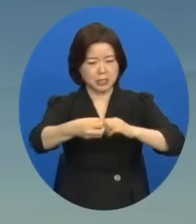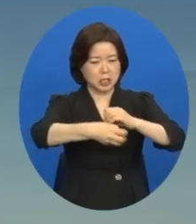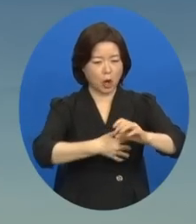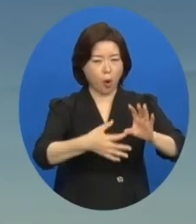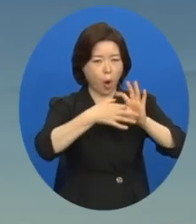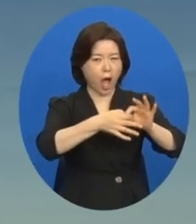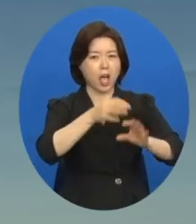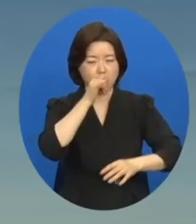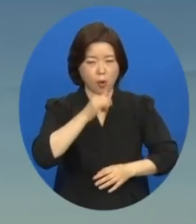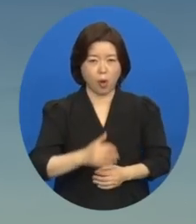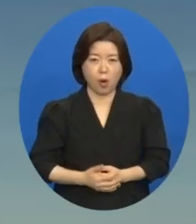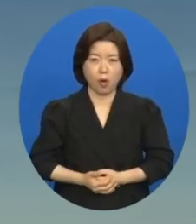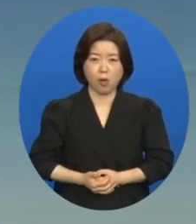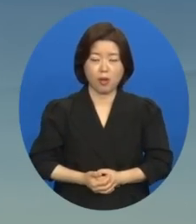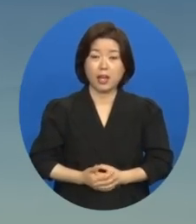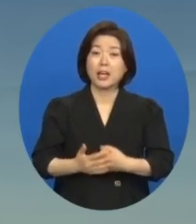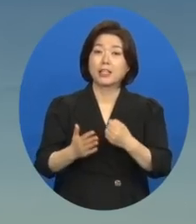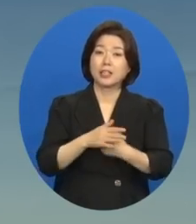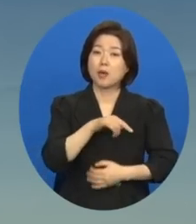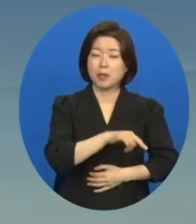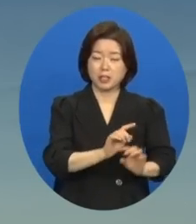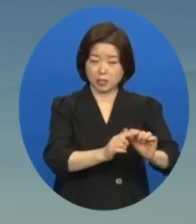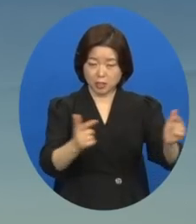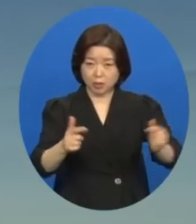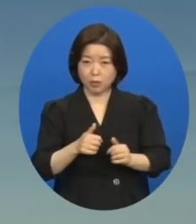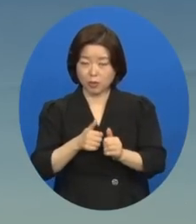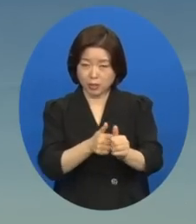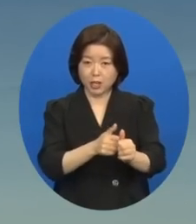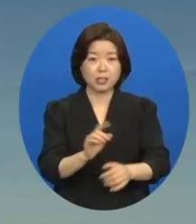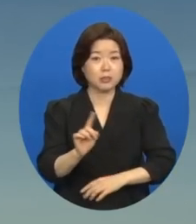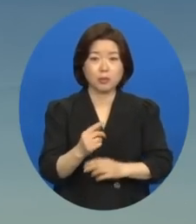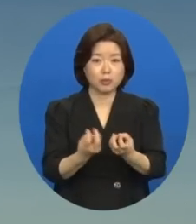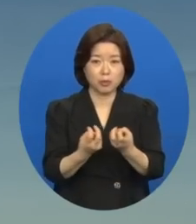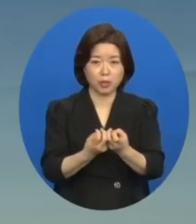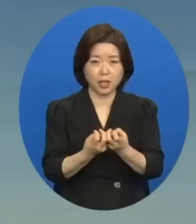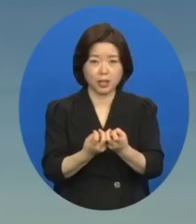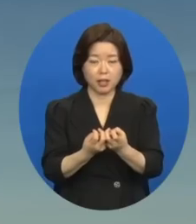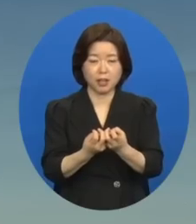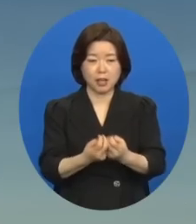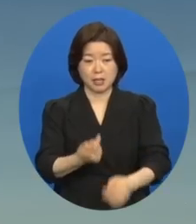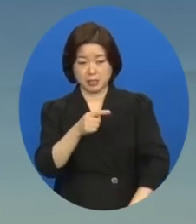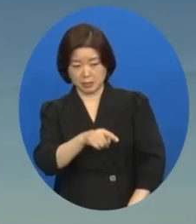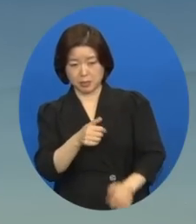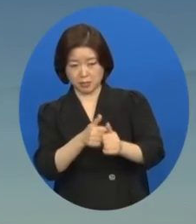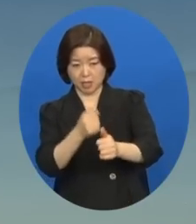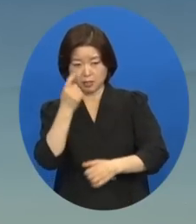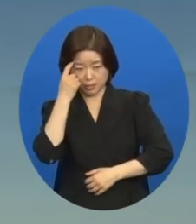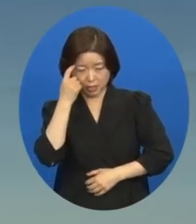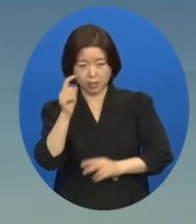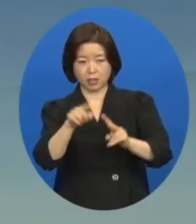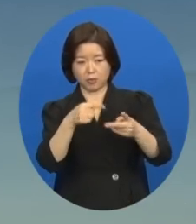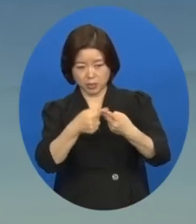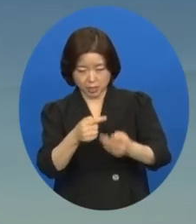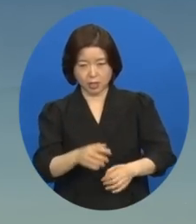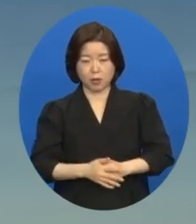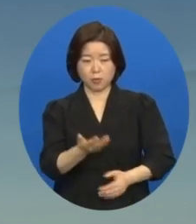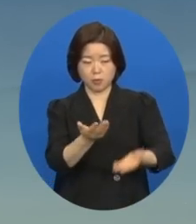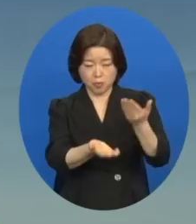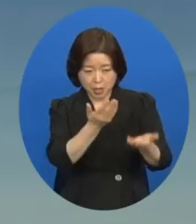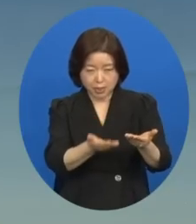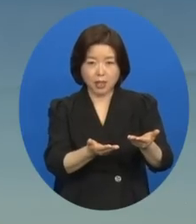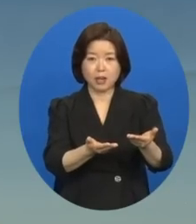존재들이에요. 그래서 이런 것들을 따라서 우리는 어떻게 하죠? 그것을 따라서 생각하고 이해하고